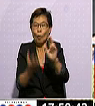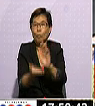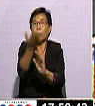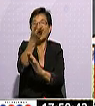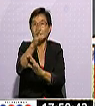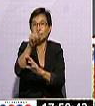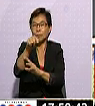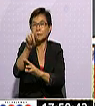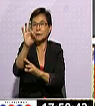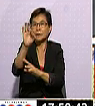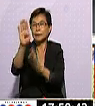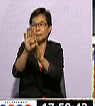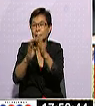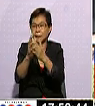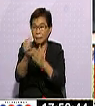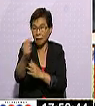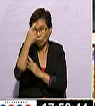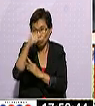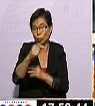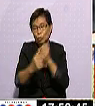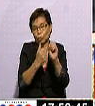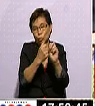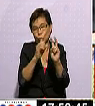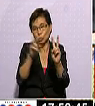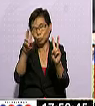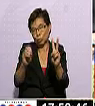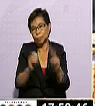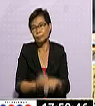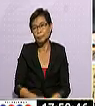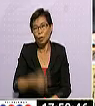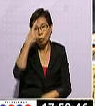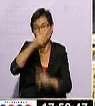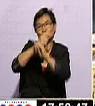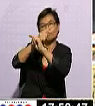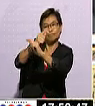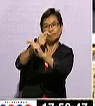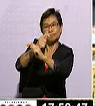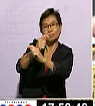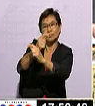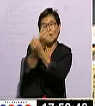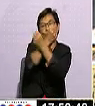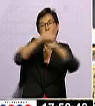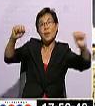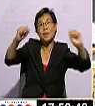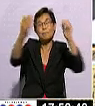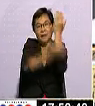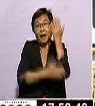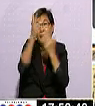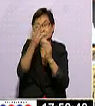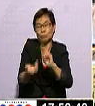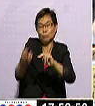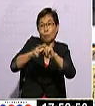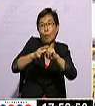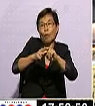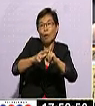kepada RM16.9 bilion untuk 2020. Bagi mempertahankan kedaulatan negara, kerajaan akan